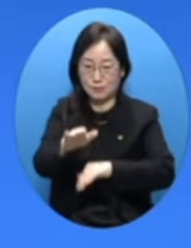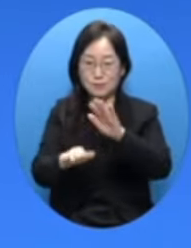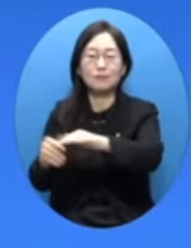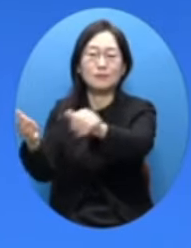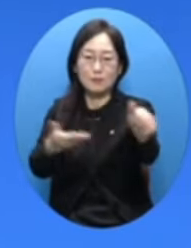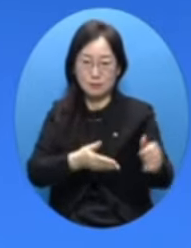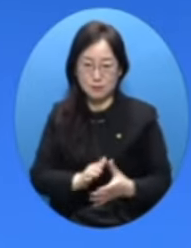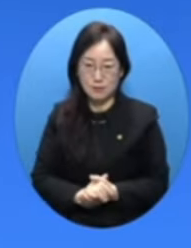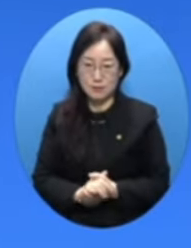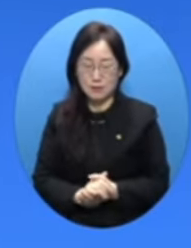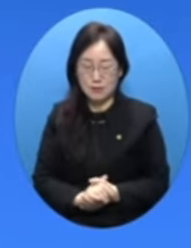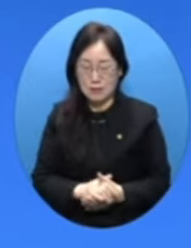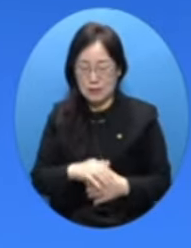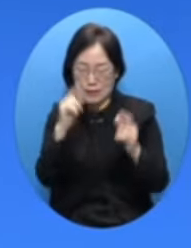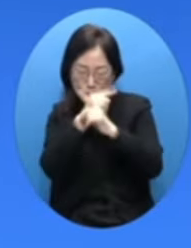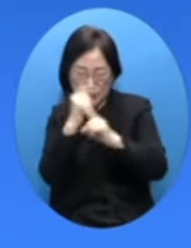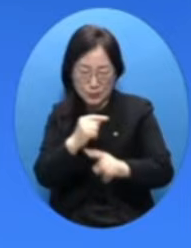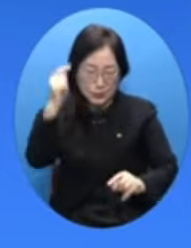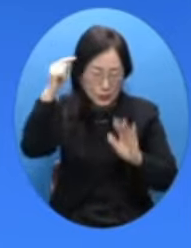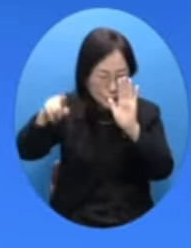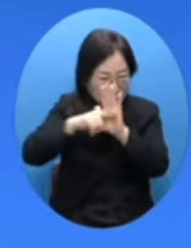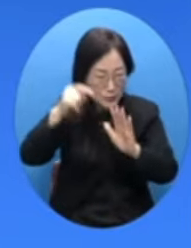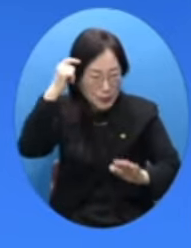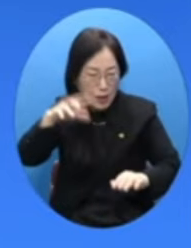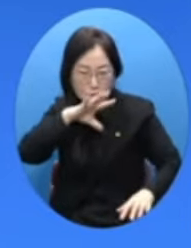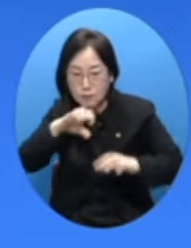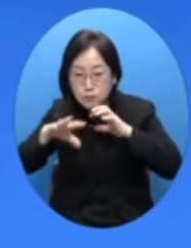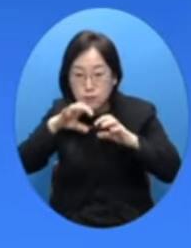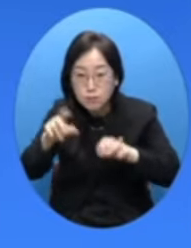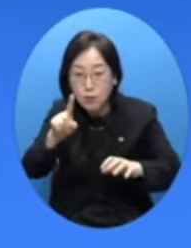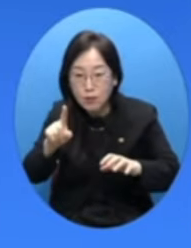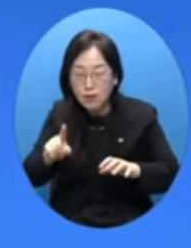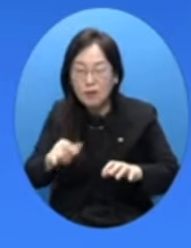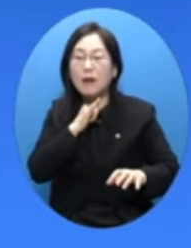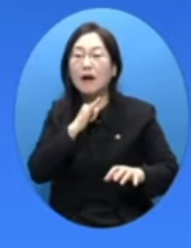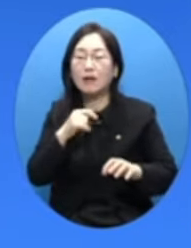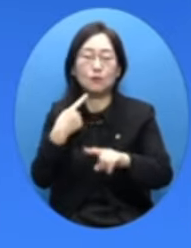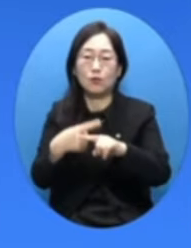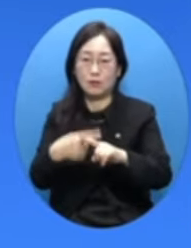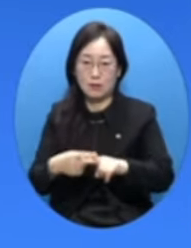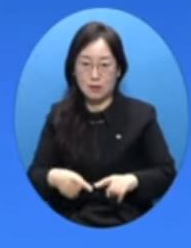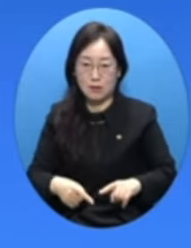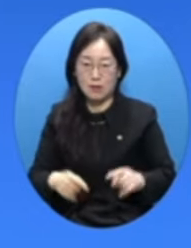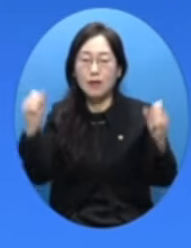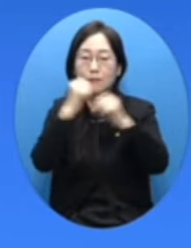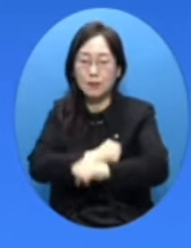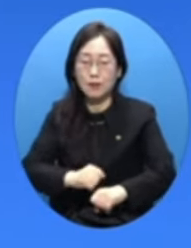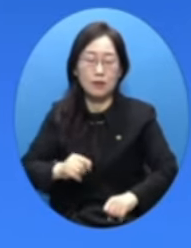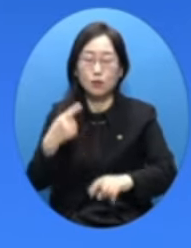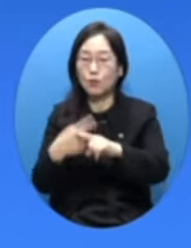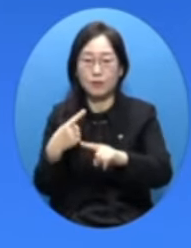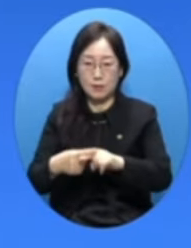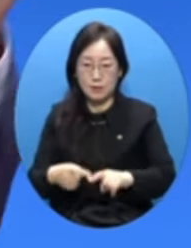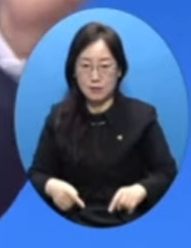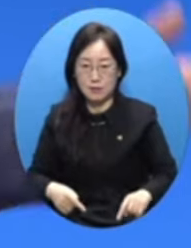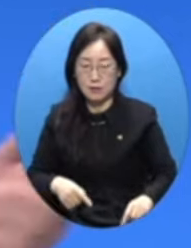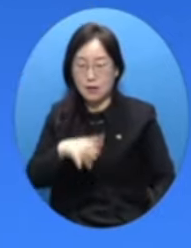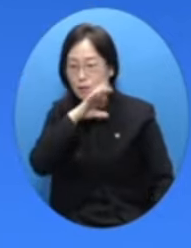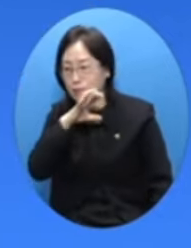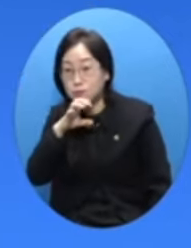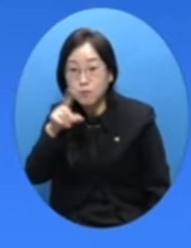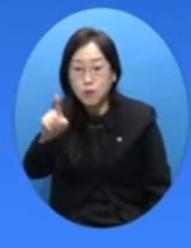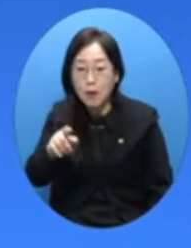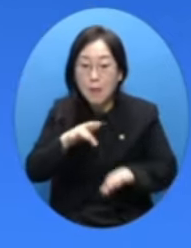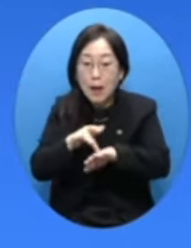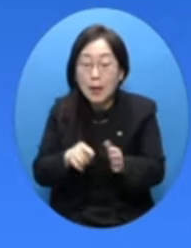됩니다. 부정적인 생각, 원망과 불평은 우리를 스스로 무너뜨리는 것입니다. 파멸로 이끌어가는 것입니다. 원망, 불평은 마귀의